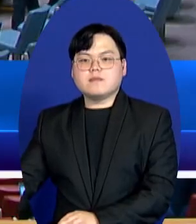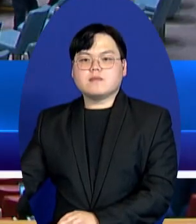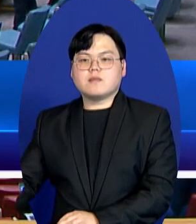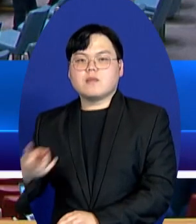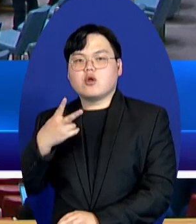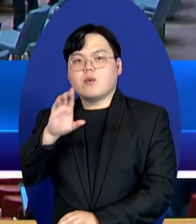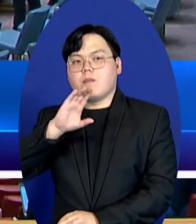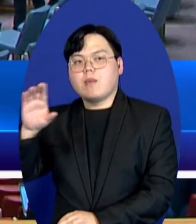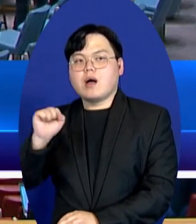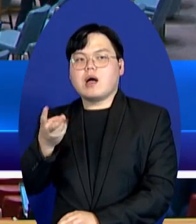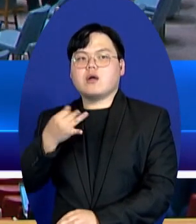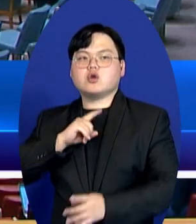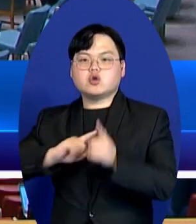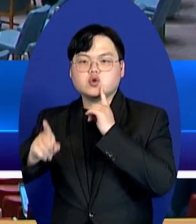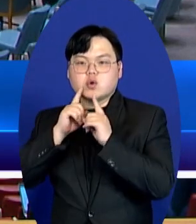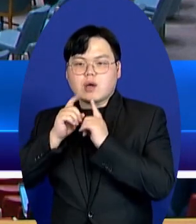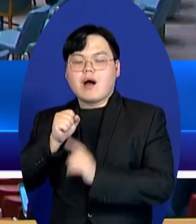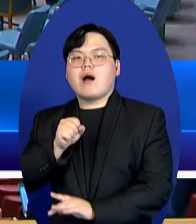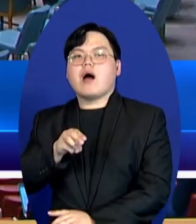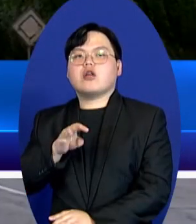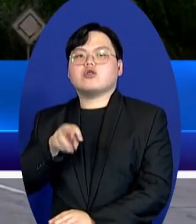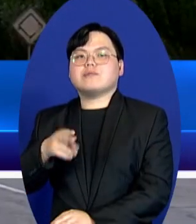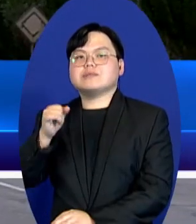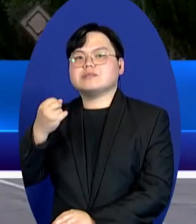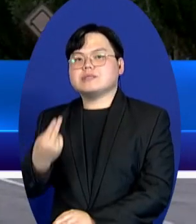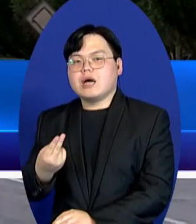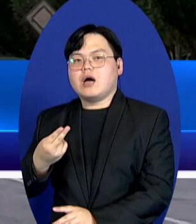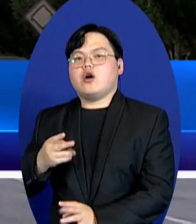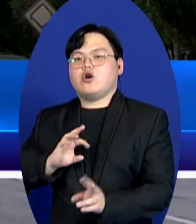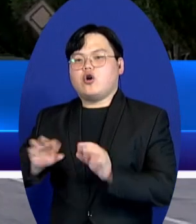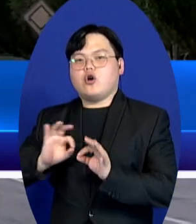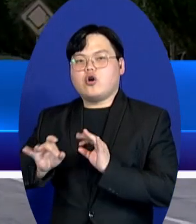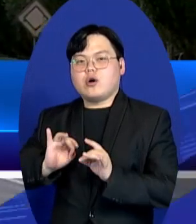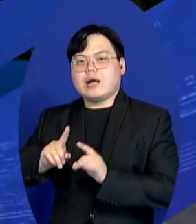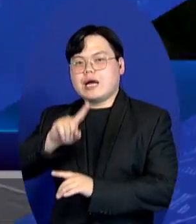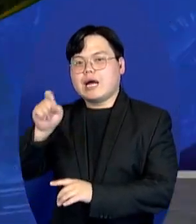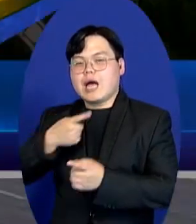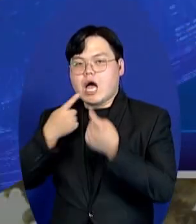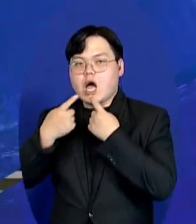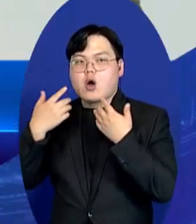Нэгдсэн улсын байгууллагын аюулгүйн зөвлөл Запорожийн атом зэрэглэл станцыг тойрсон асуудлаар шуурхай хуралдлаа.